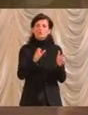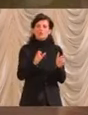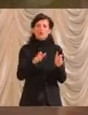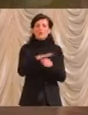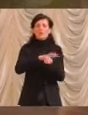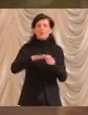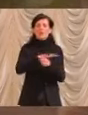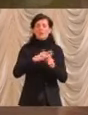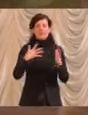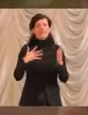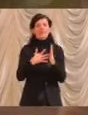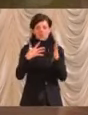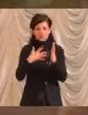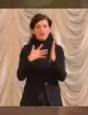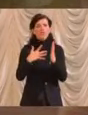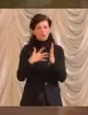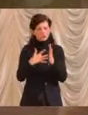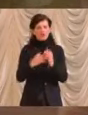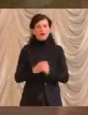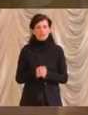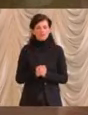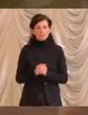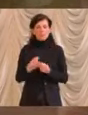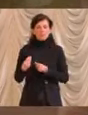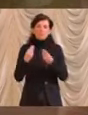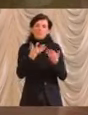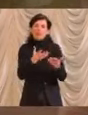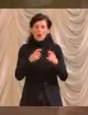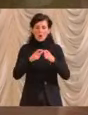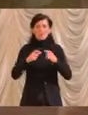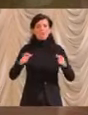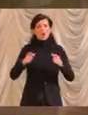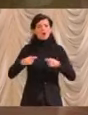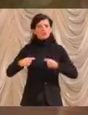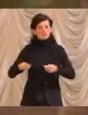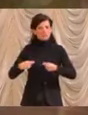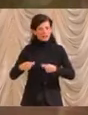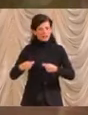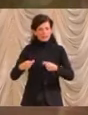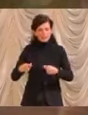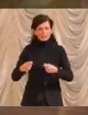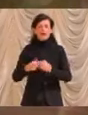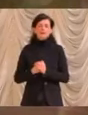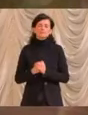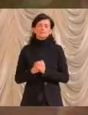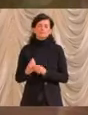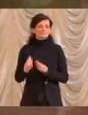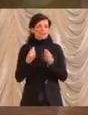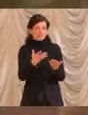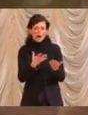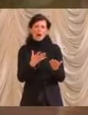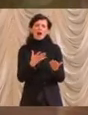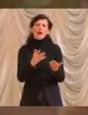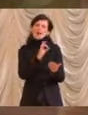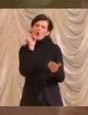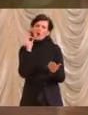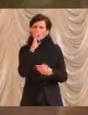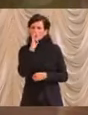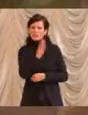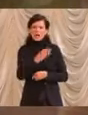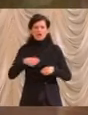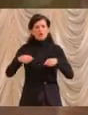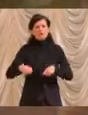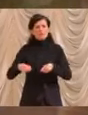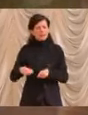sia l'erogazione di buoni spesa, sia anche la distribuzione diretta di generi alimentari